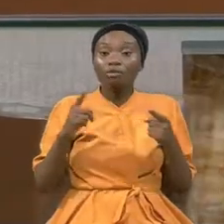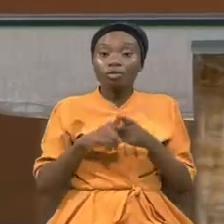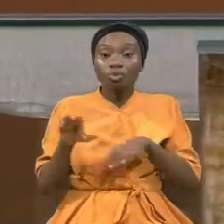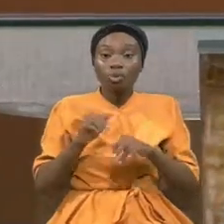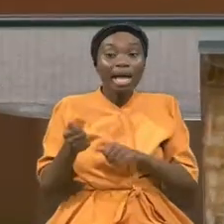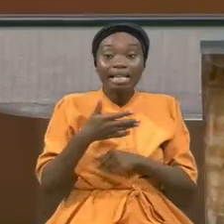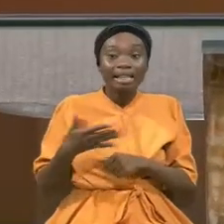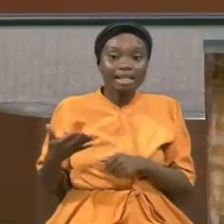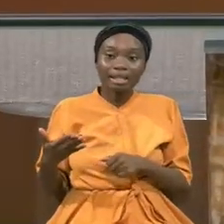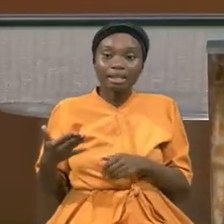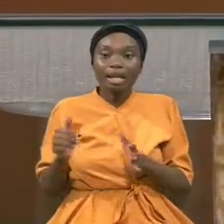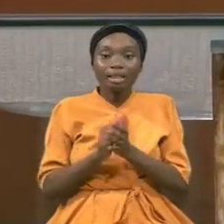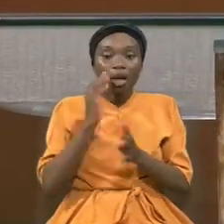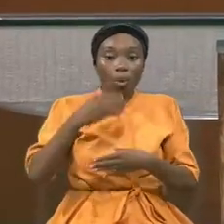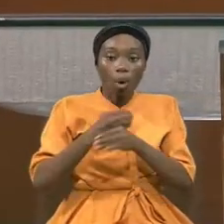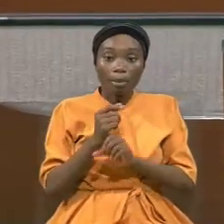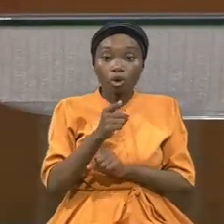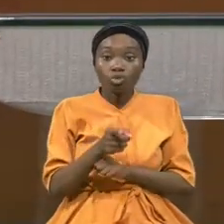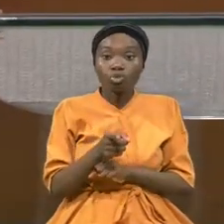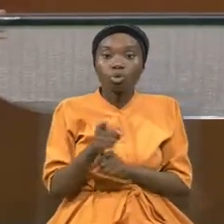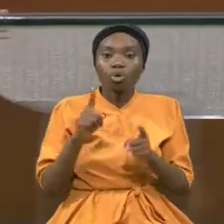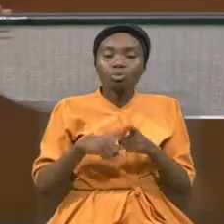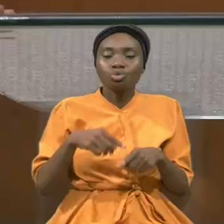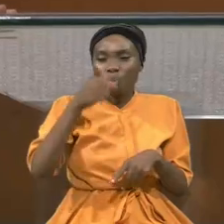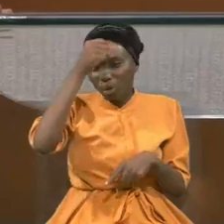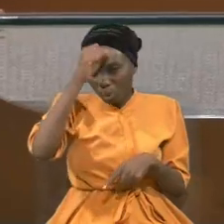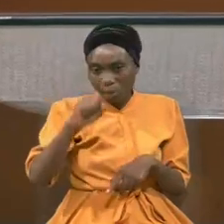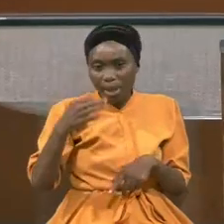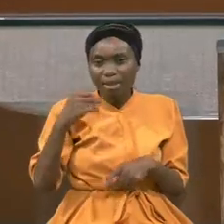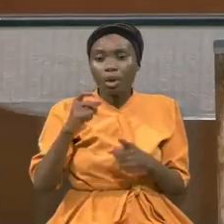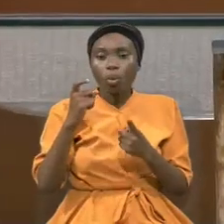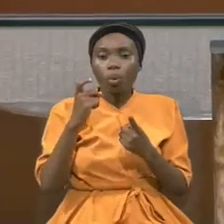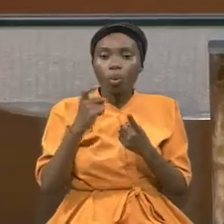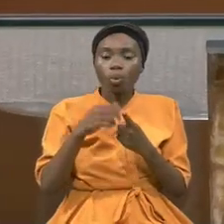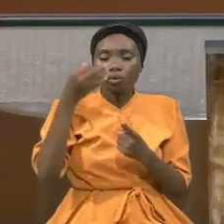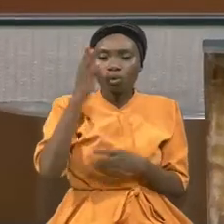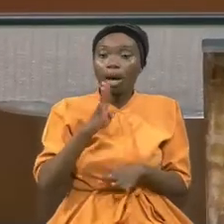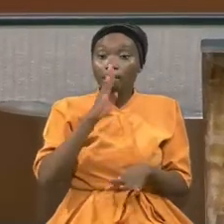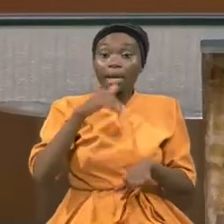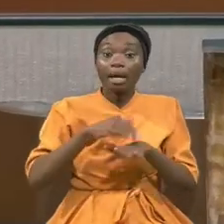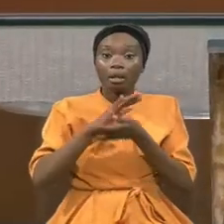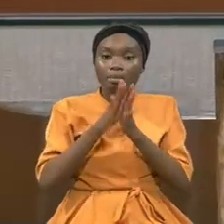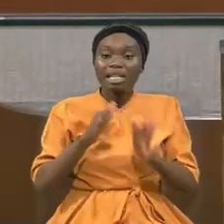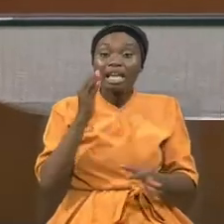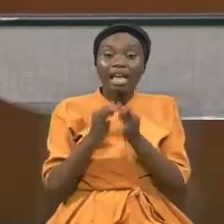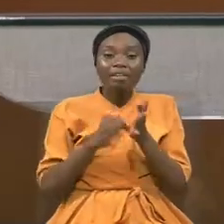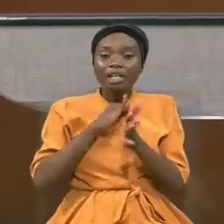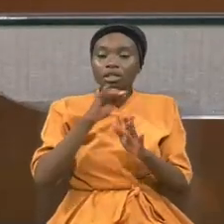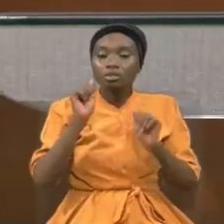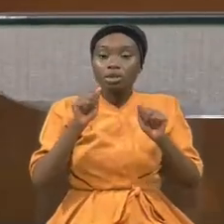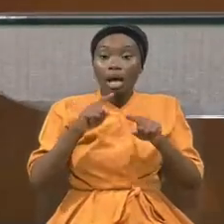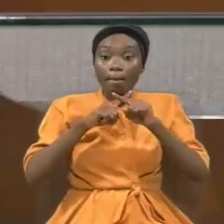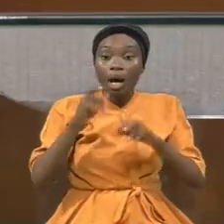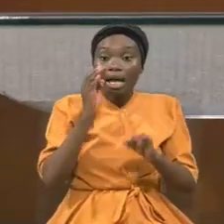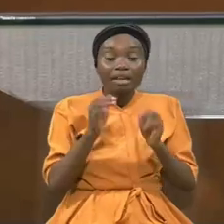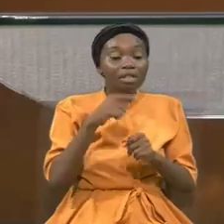vous ne devez rien faire qui doive vous faire désobéir à la parole de Dieu, soyez en paix, si c'est possible. Mais s'ils